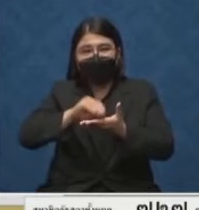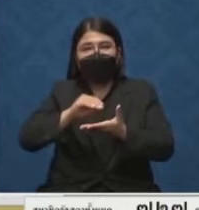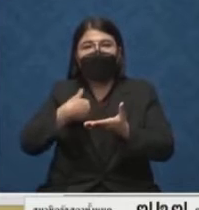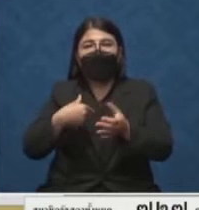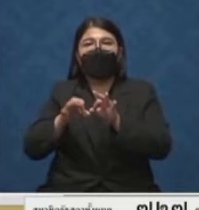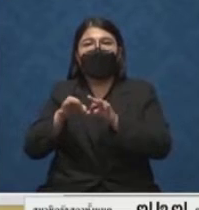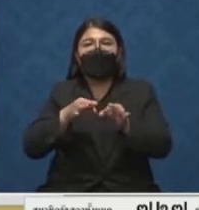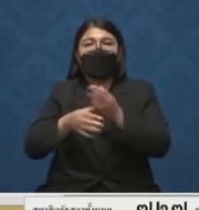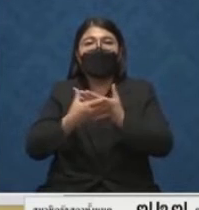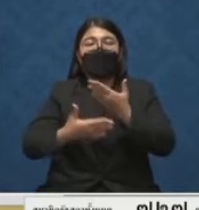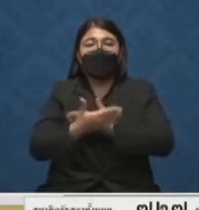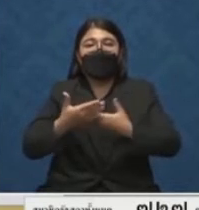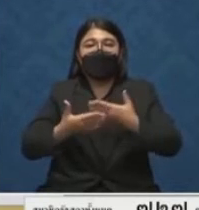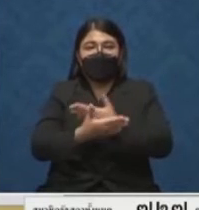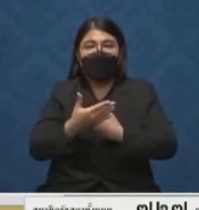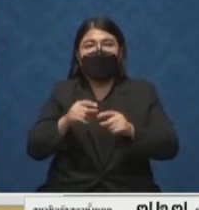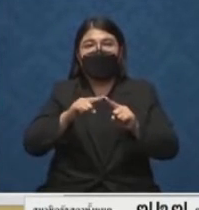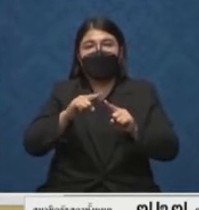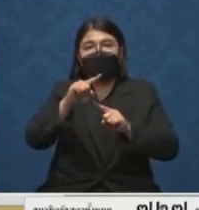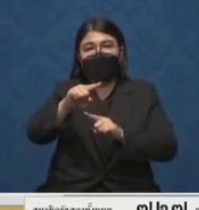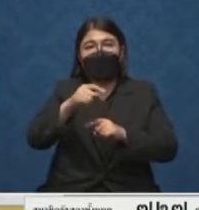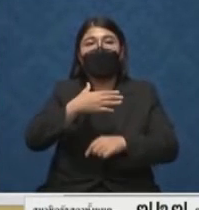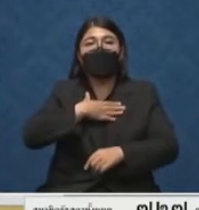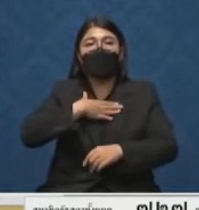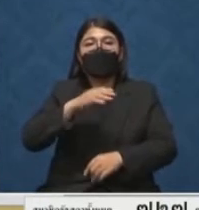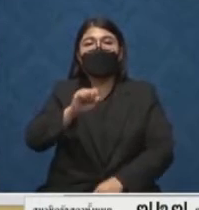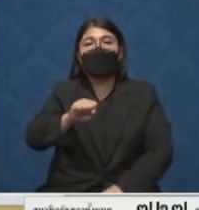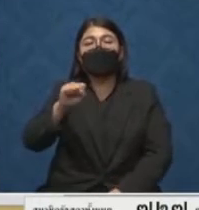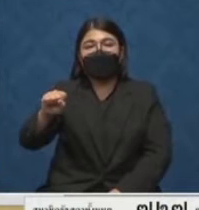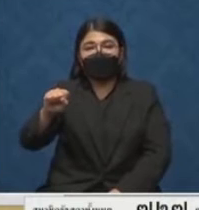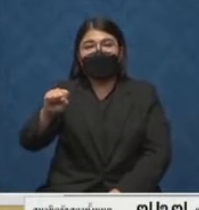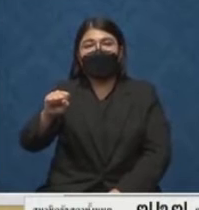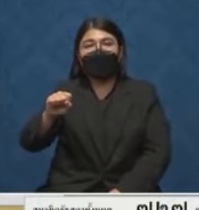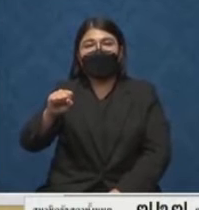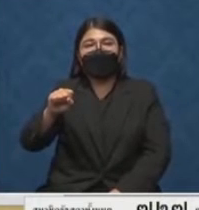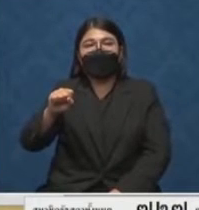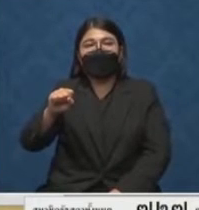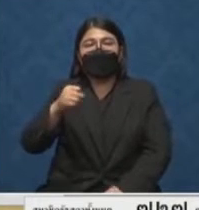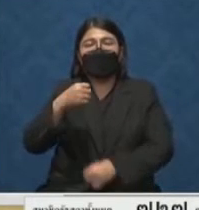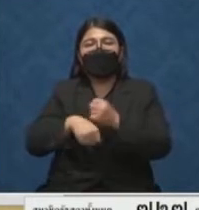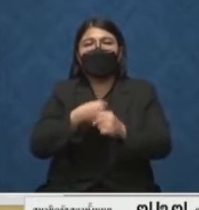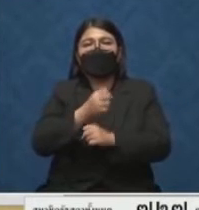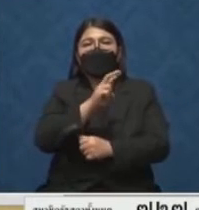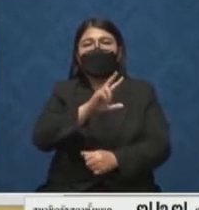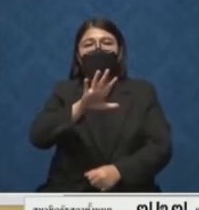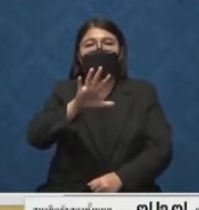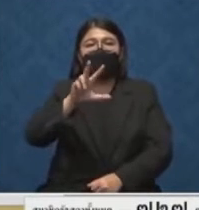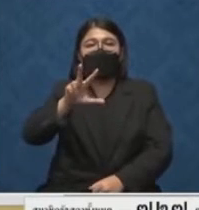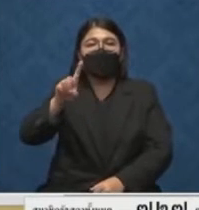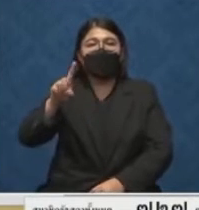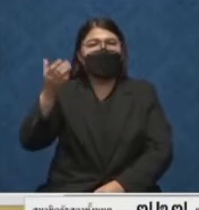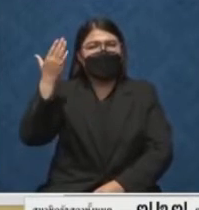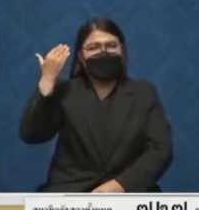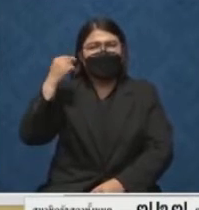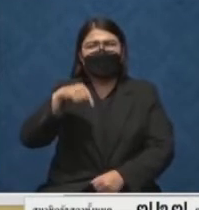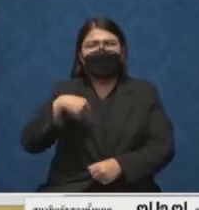ายประเด็แรก ผมเป็นสอสองแต่ปี 31 และเป็นสอสอที่ถูกกฎดั